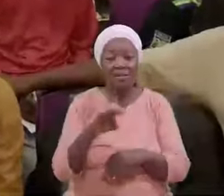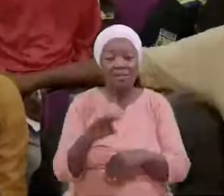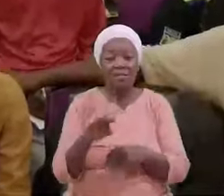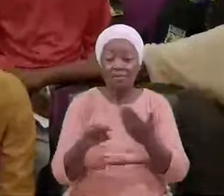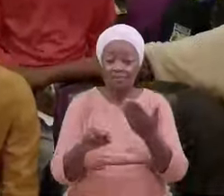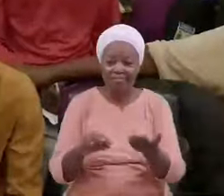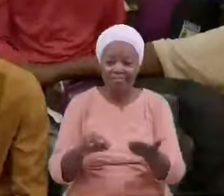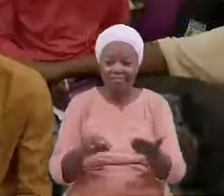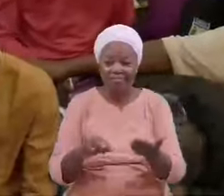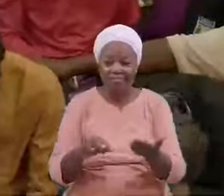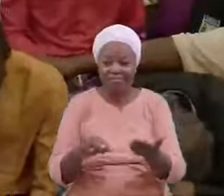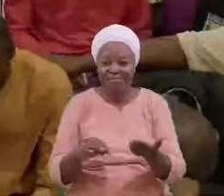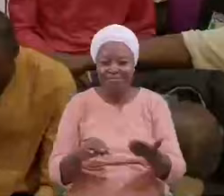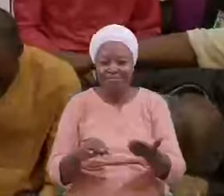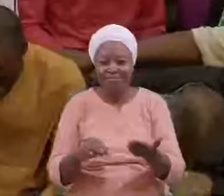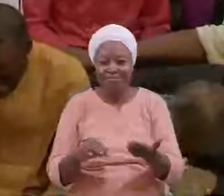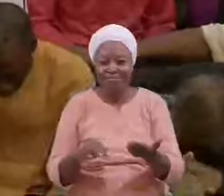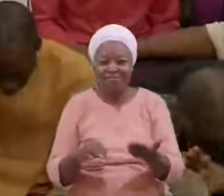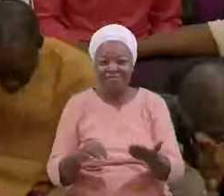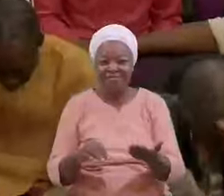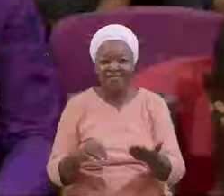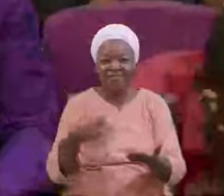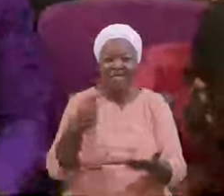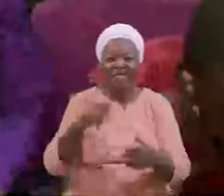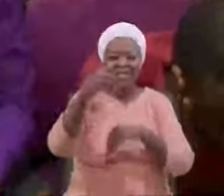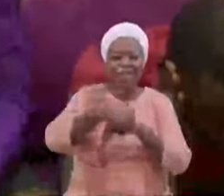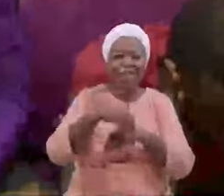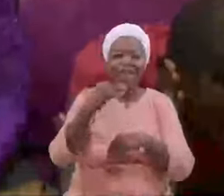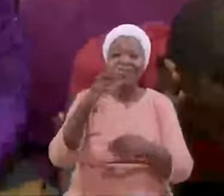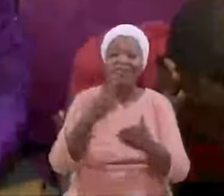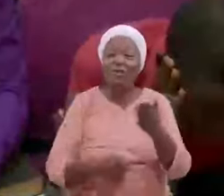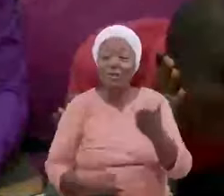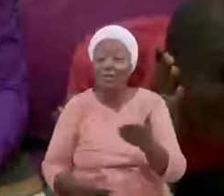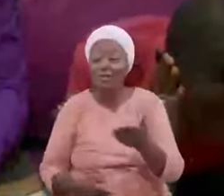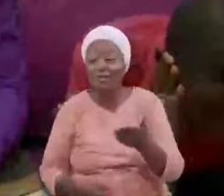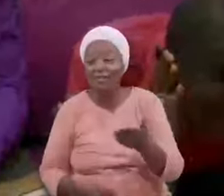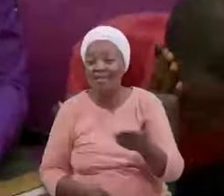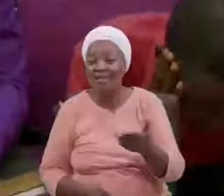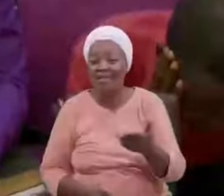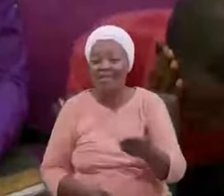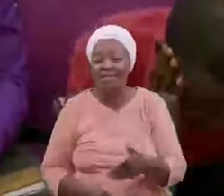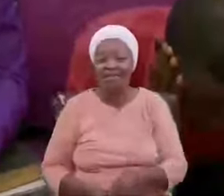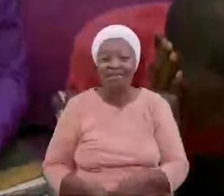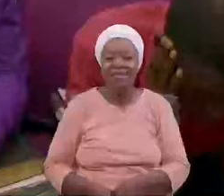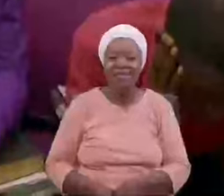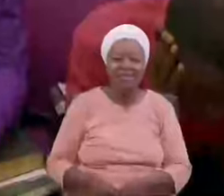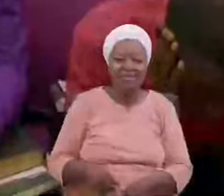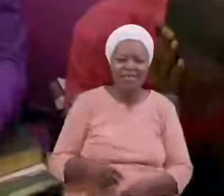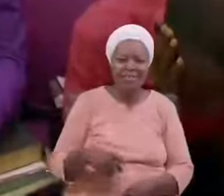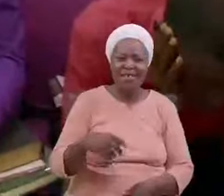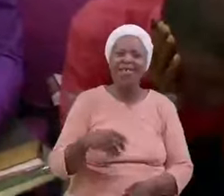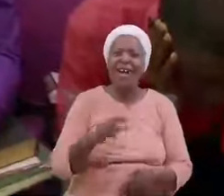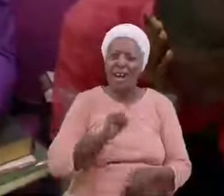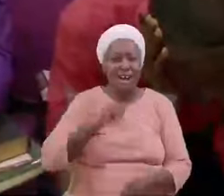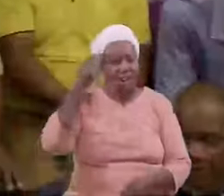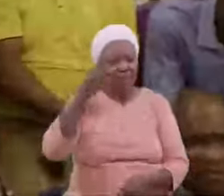c'est la soirée de... Faut me dire ça, non? La soirée de prodiges surnaturels. Je crois que vous allez dire ce que vous